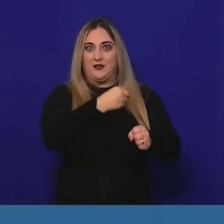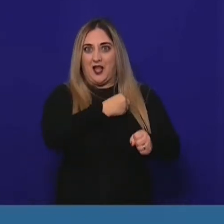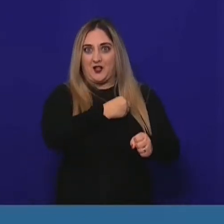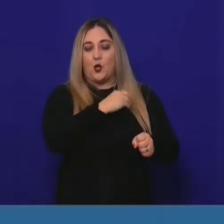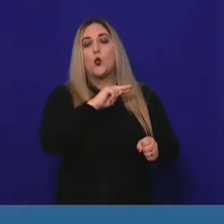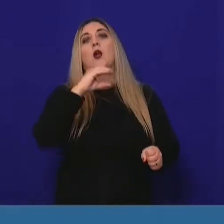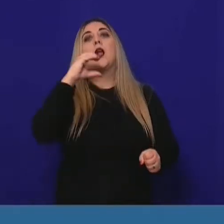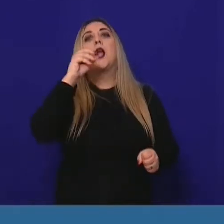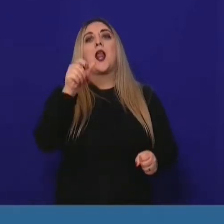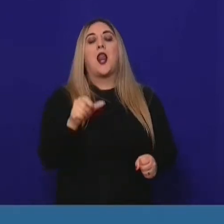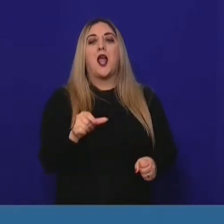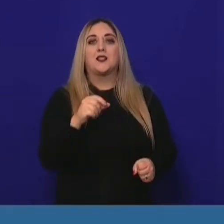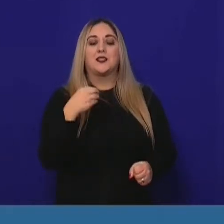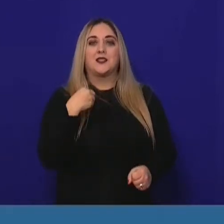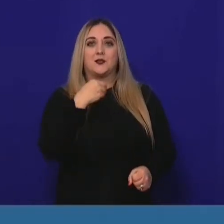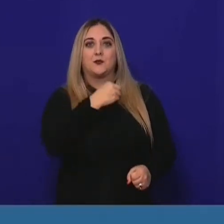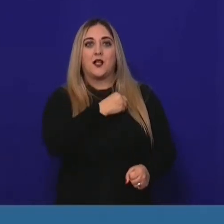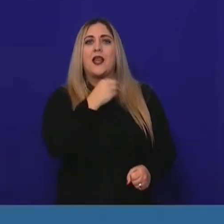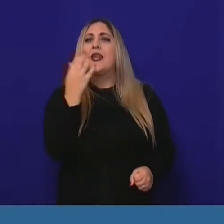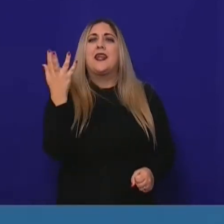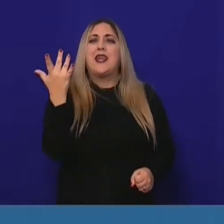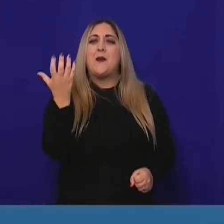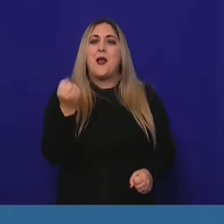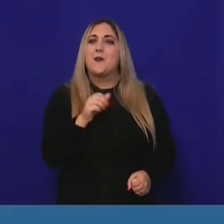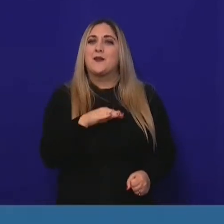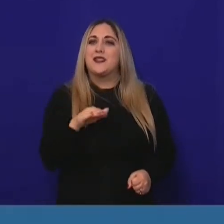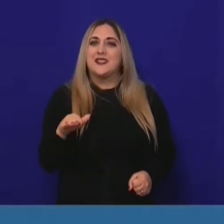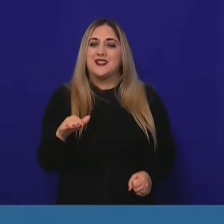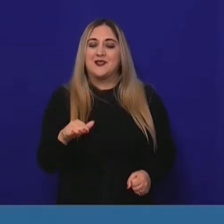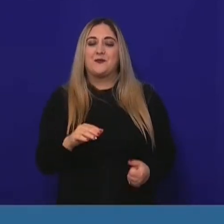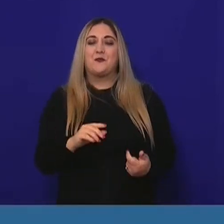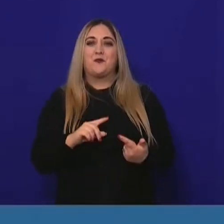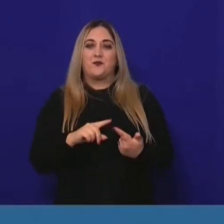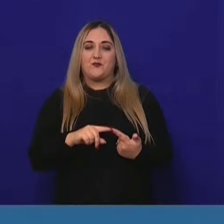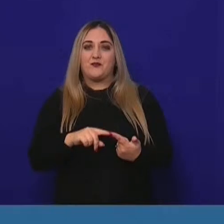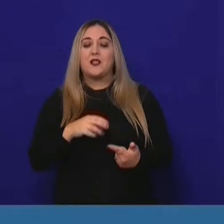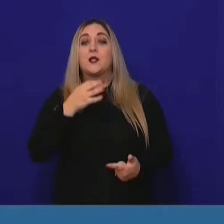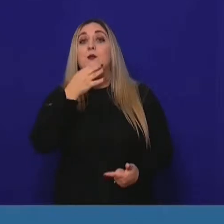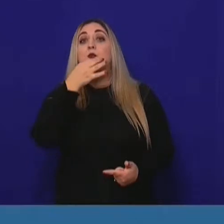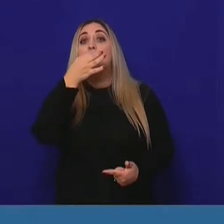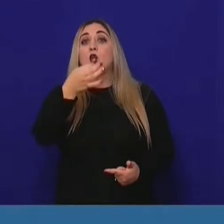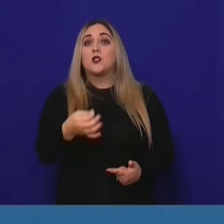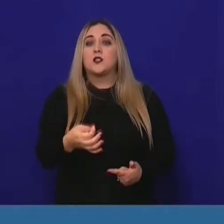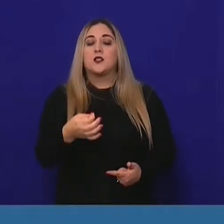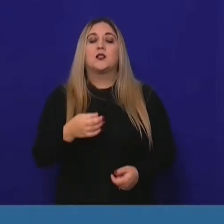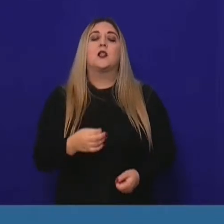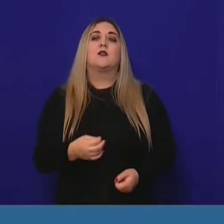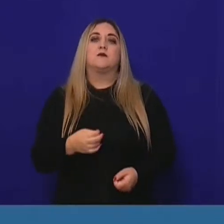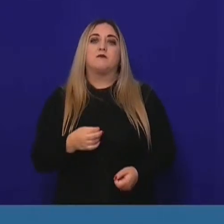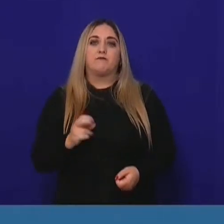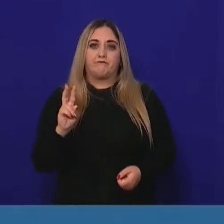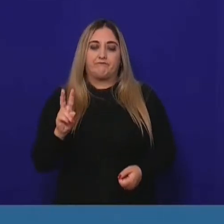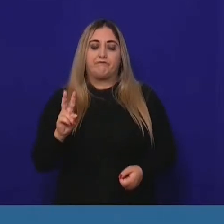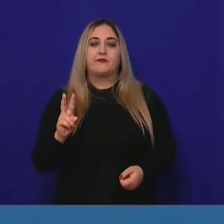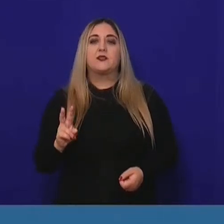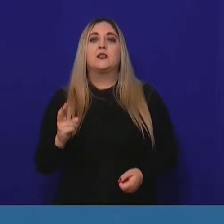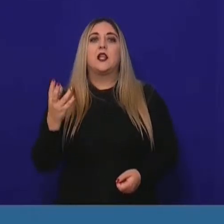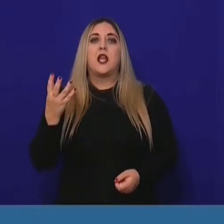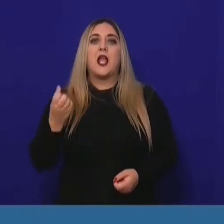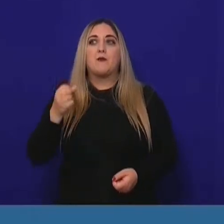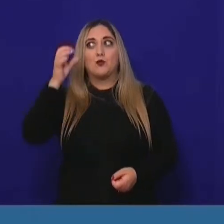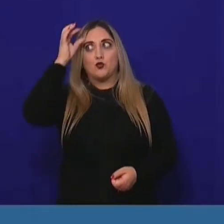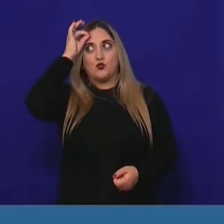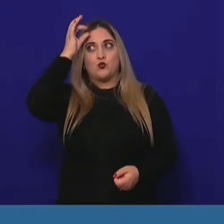nies, kemm l-ammont ta' nies li ħajkun li ħajtlaqa' mill-ħadd li ġej. It-tieni mistoqsija għaddew numru ta' xhur issa, forsi tista'